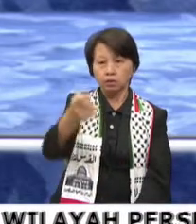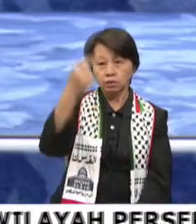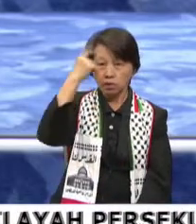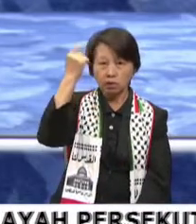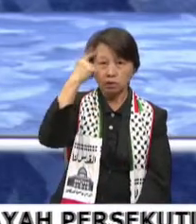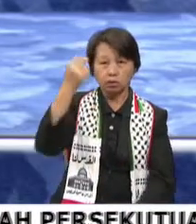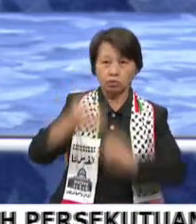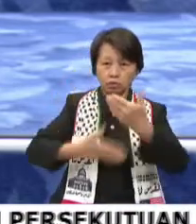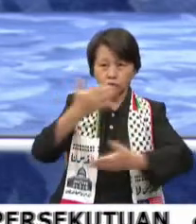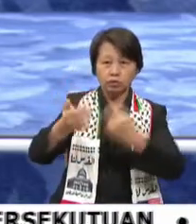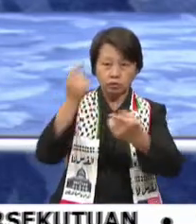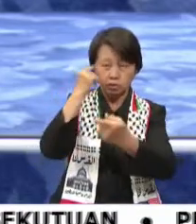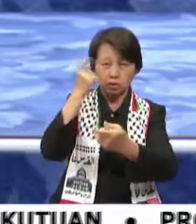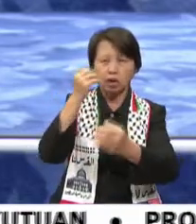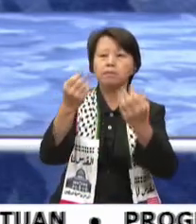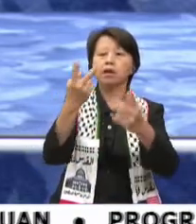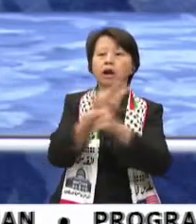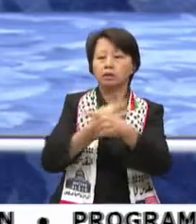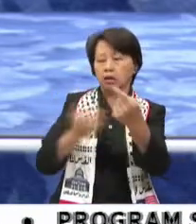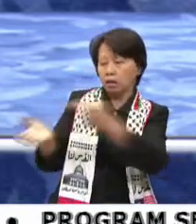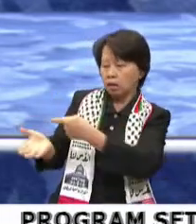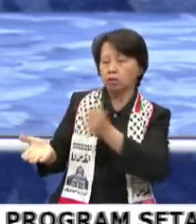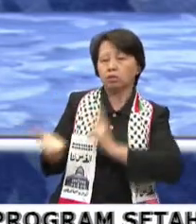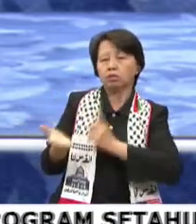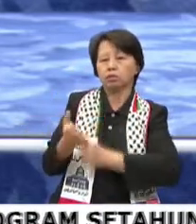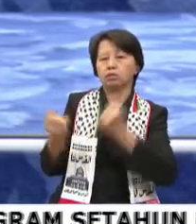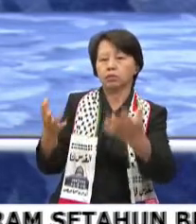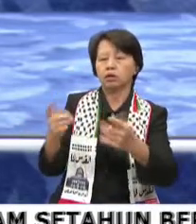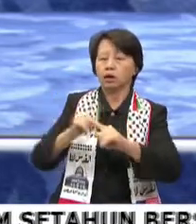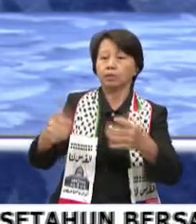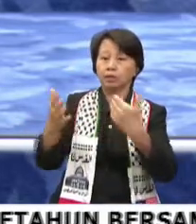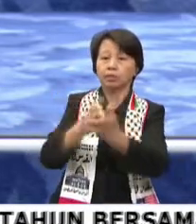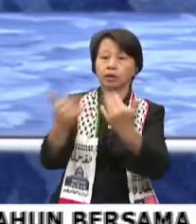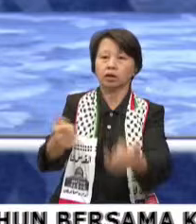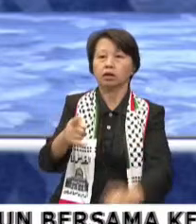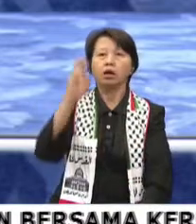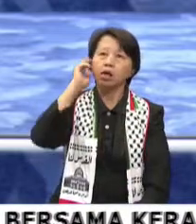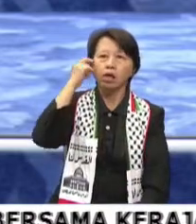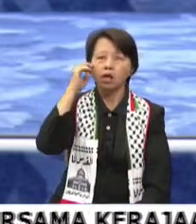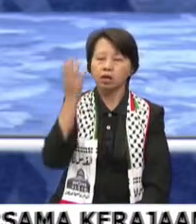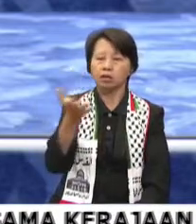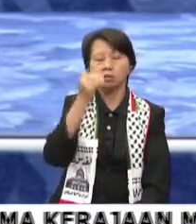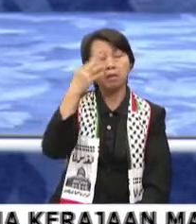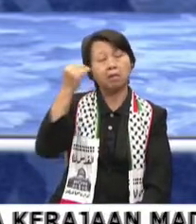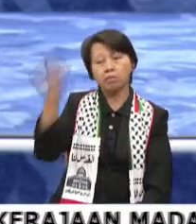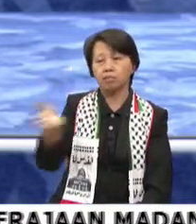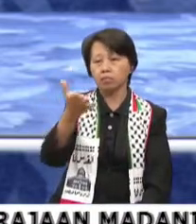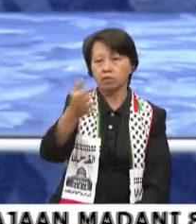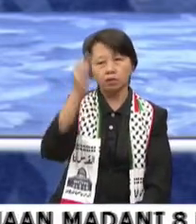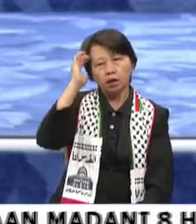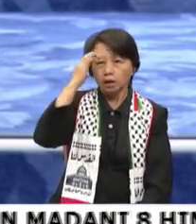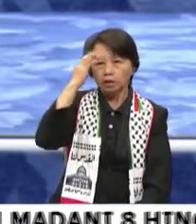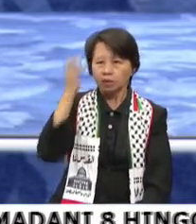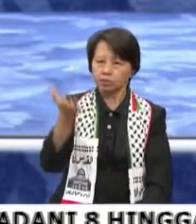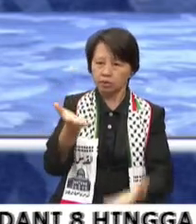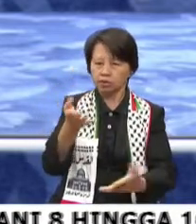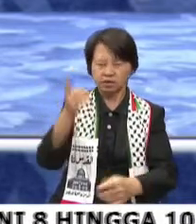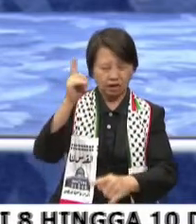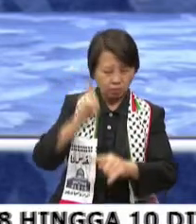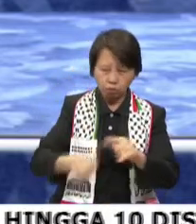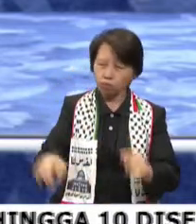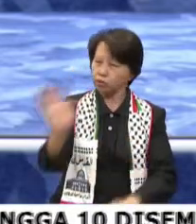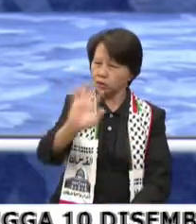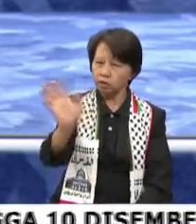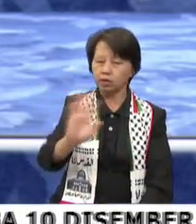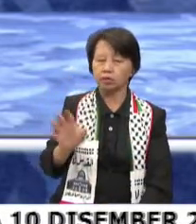tahu prosesnya berapa kali berunding tapi sekarang seah-olah tidak dipedulikan seah tak tahu langsung Tak bolehlah